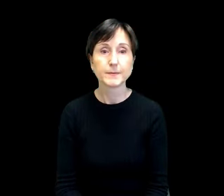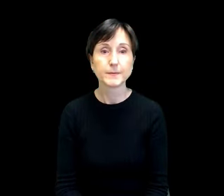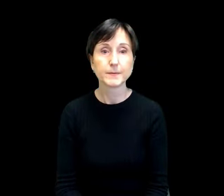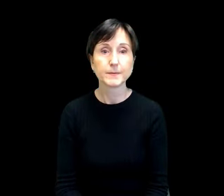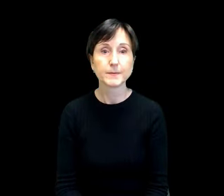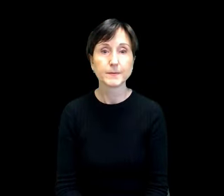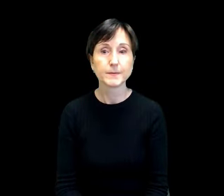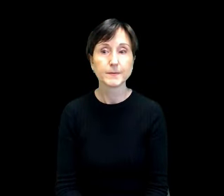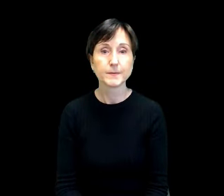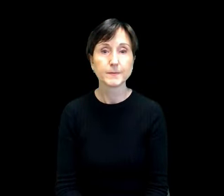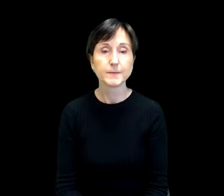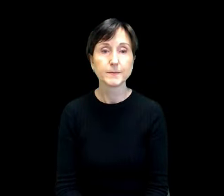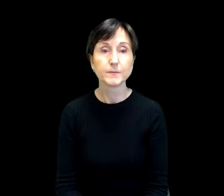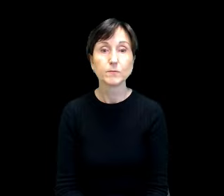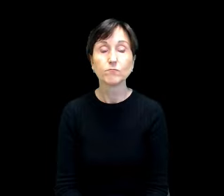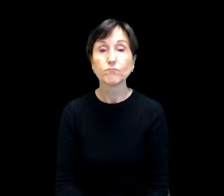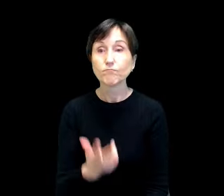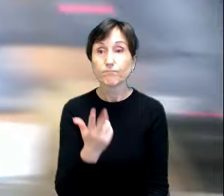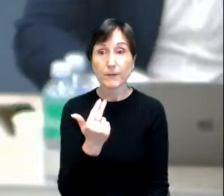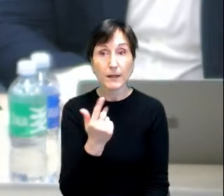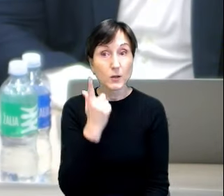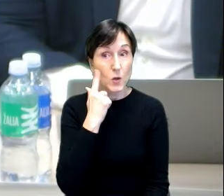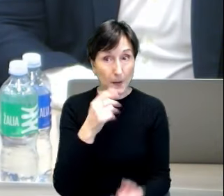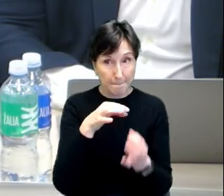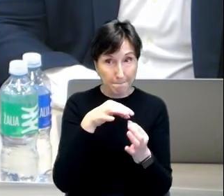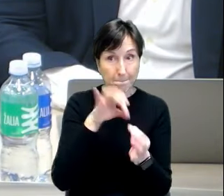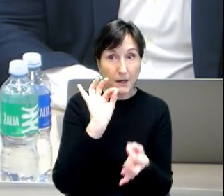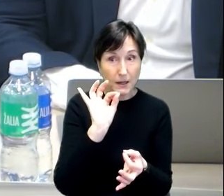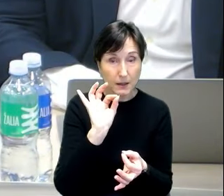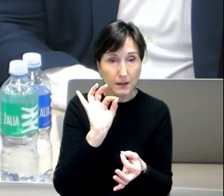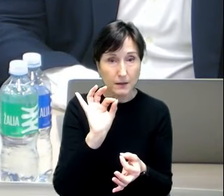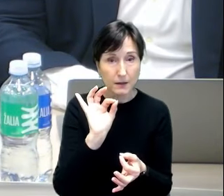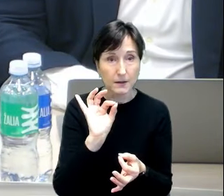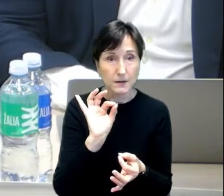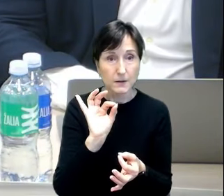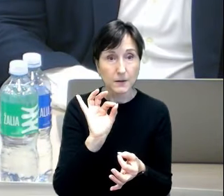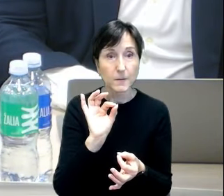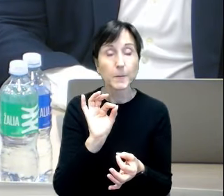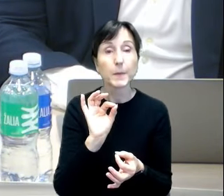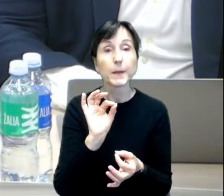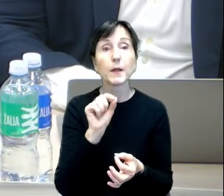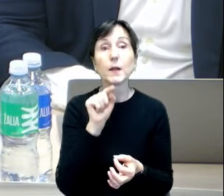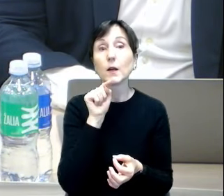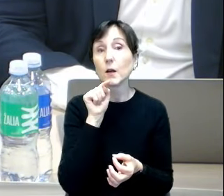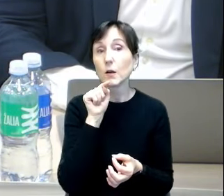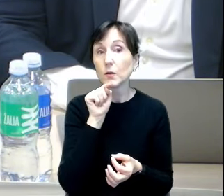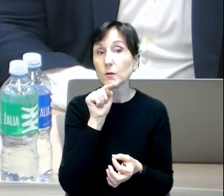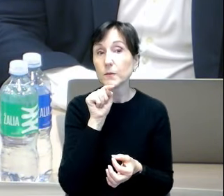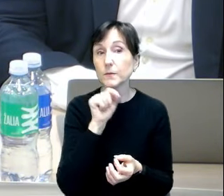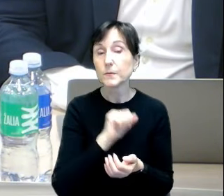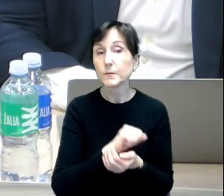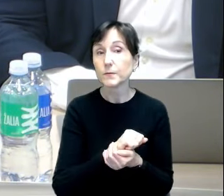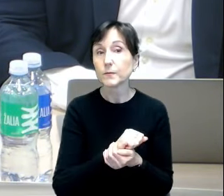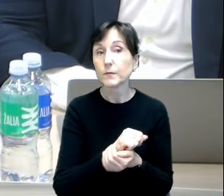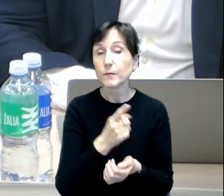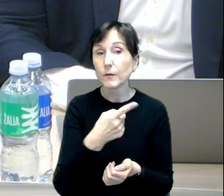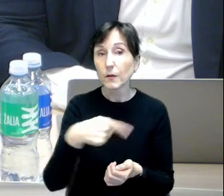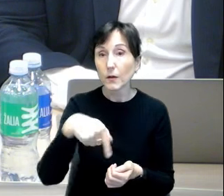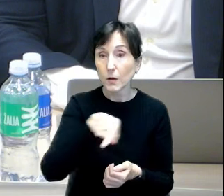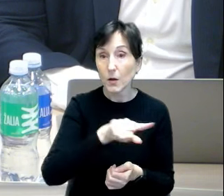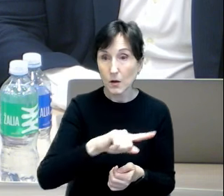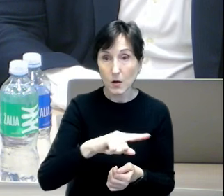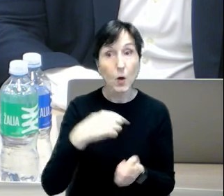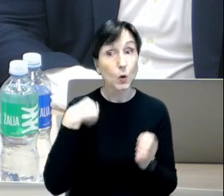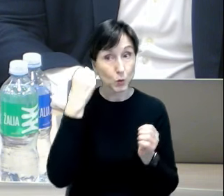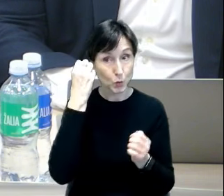kitų tai dar jeigu patikslinus kad būtų paprasčiau reiškia a iš suprantu kad bus